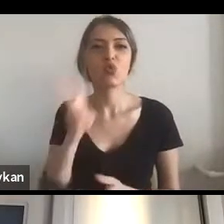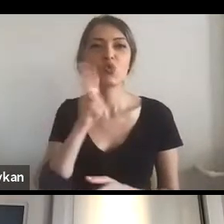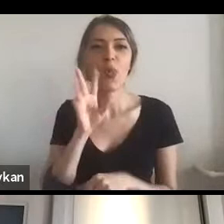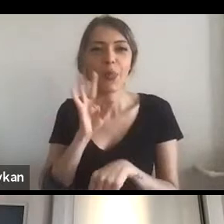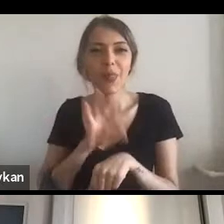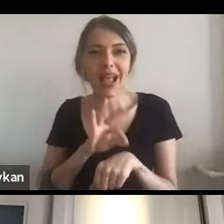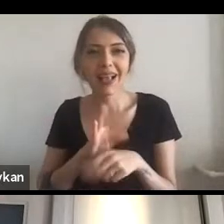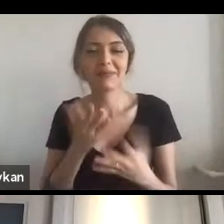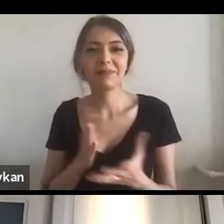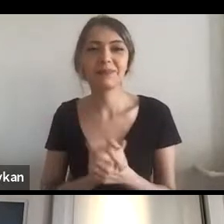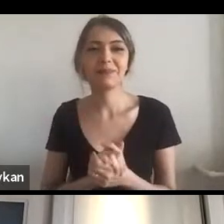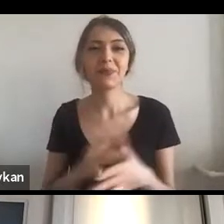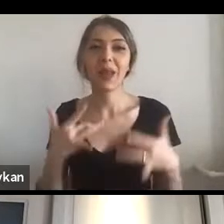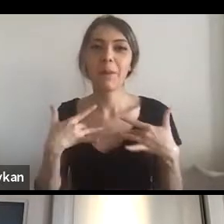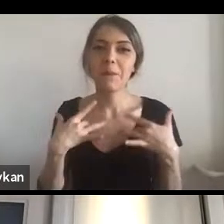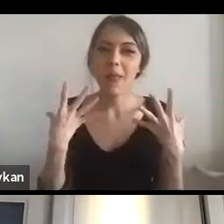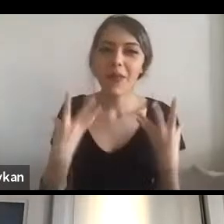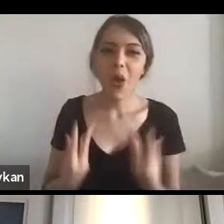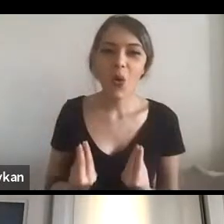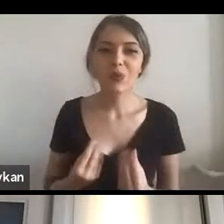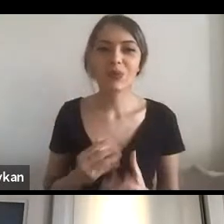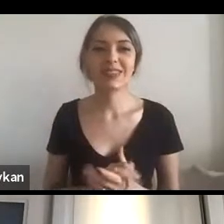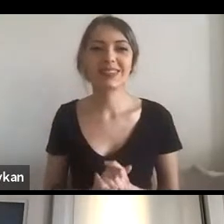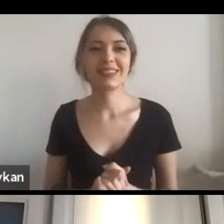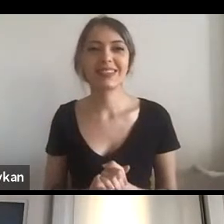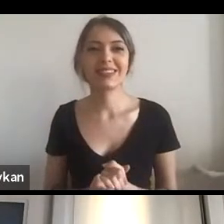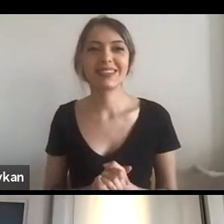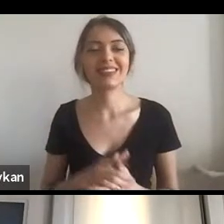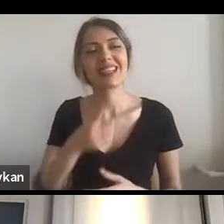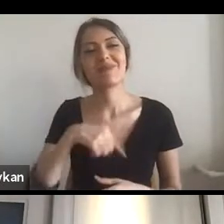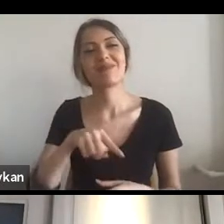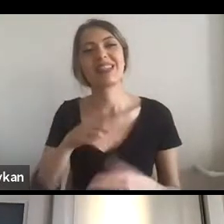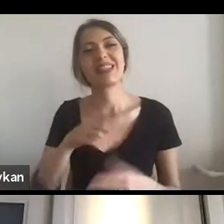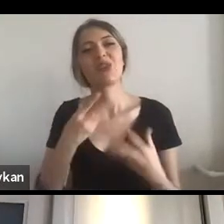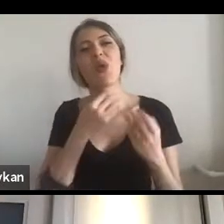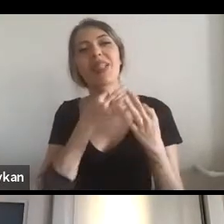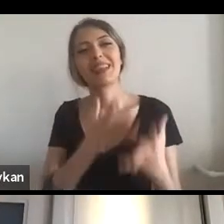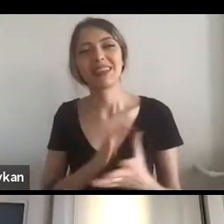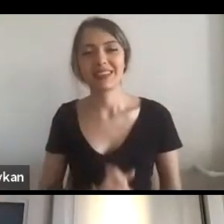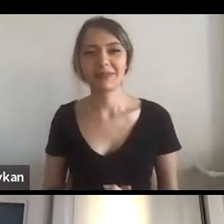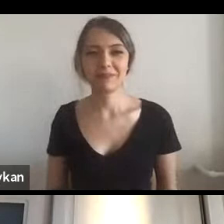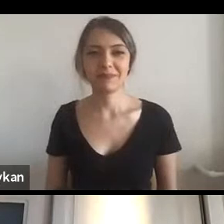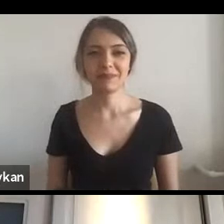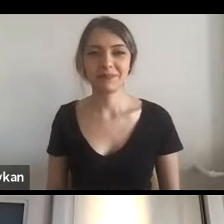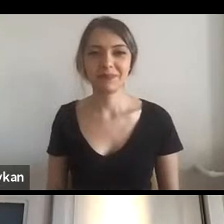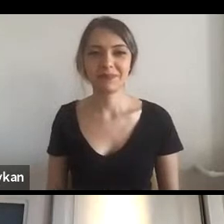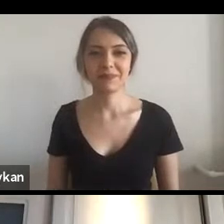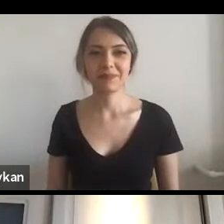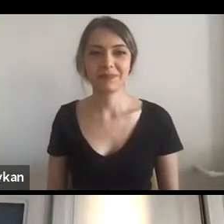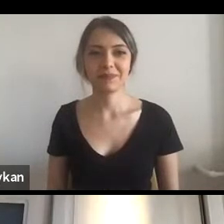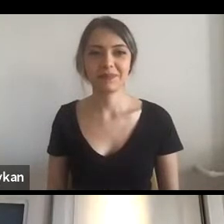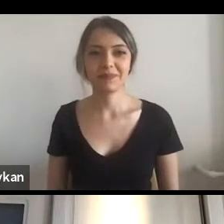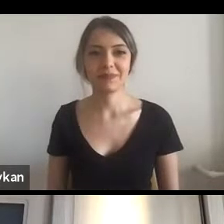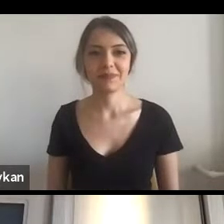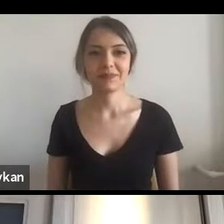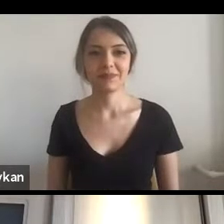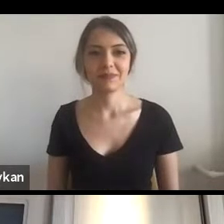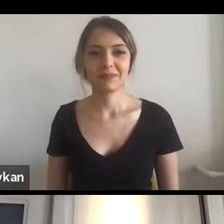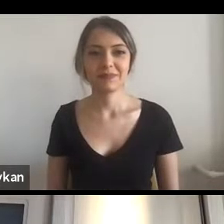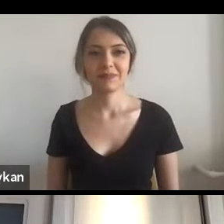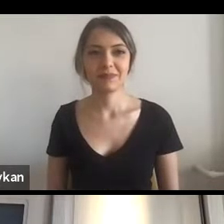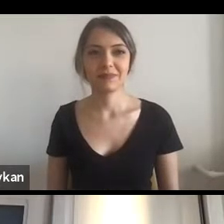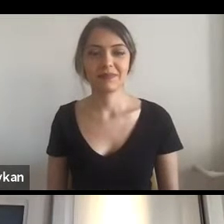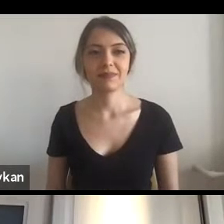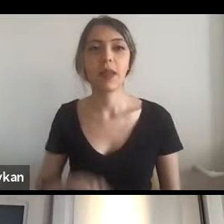dakikalar, memnun kaldıysanız biz de çok teşekkür ediyoruz. Doğan Bey,